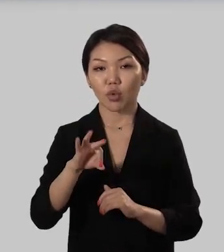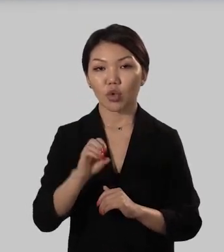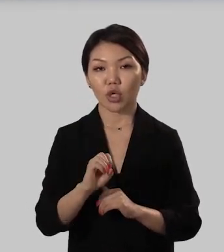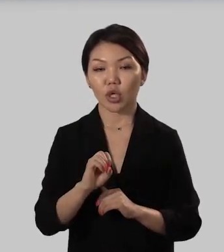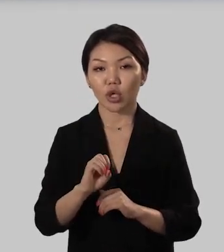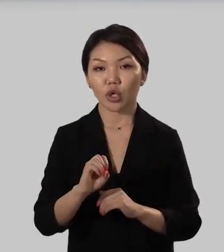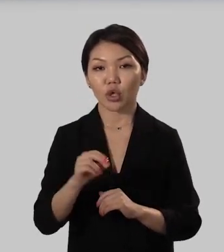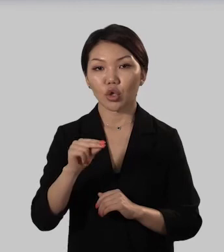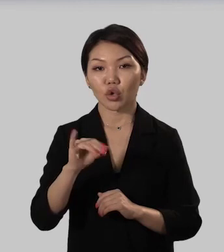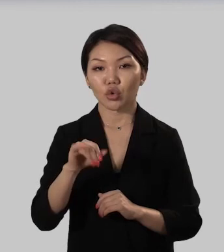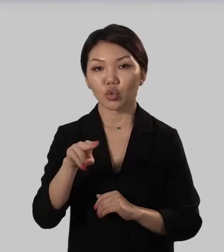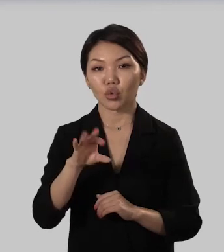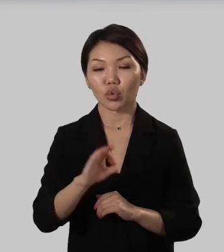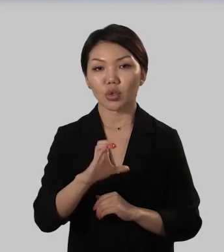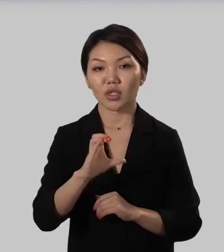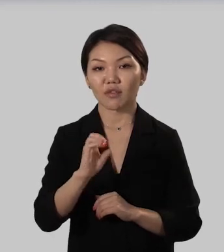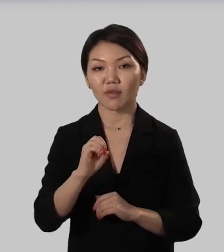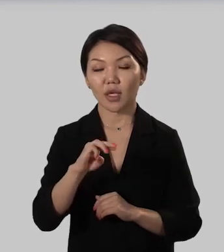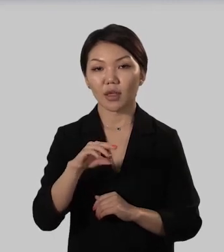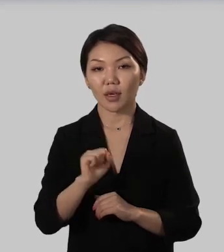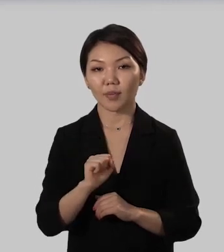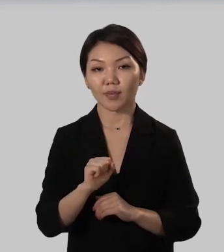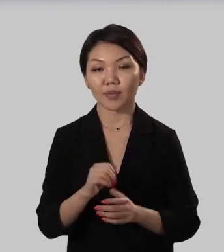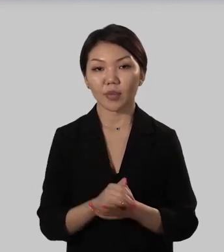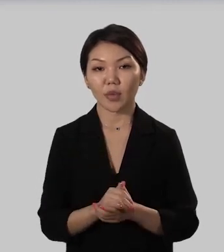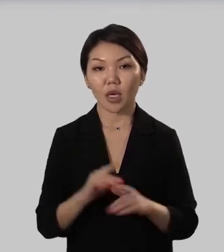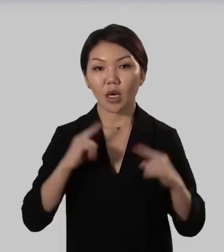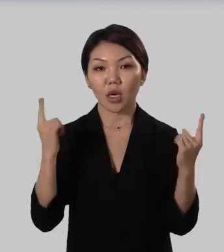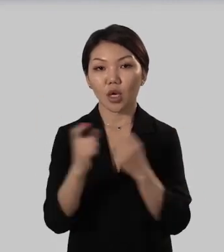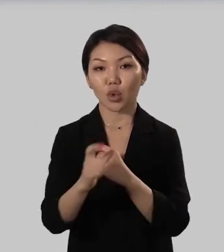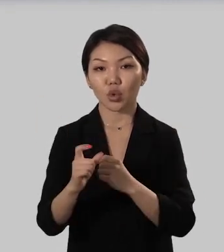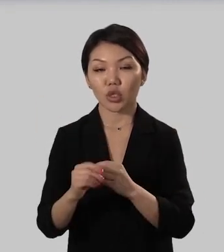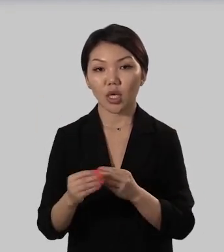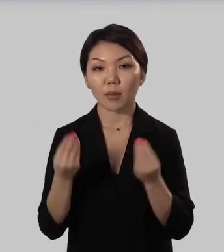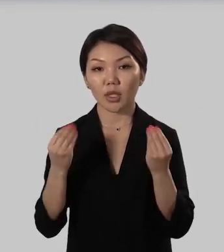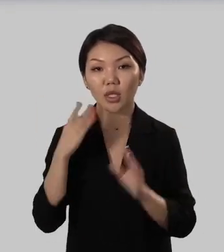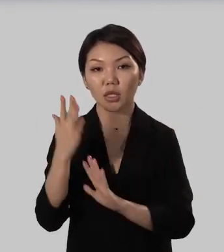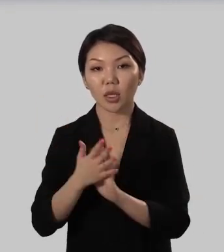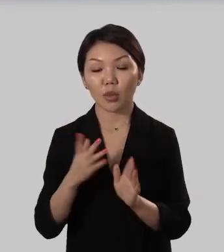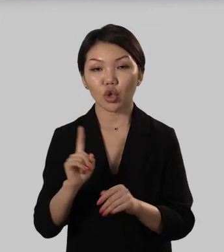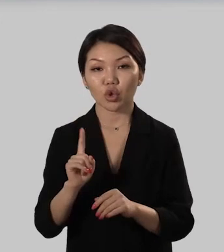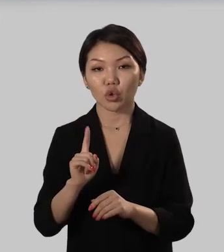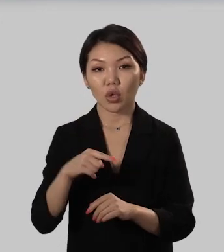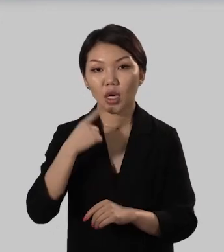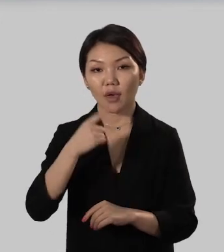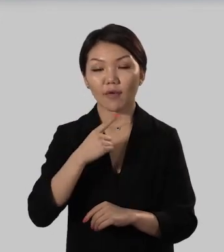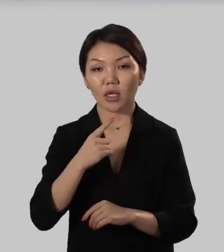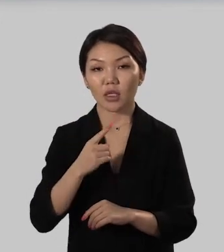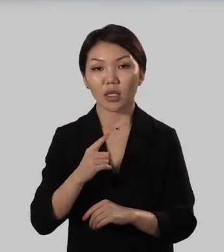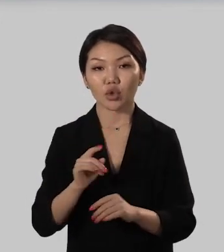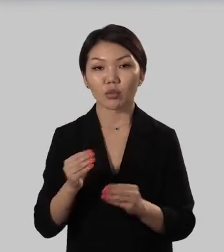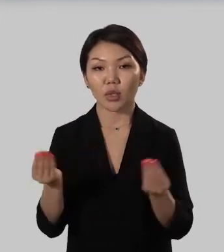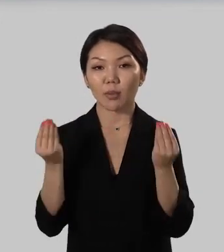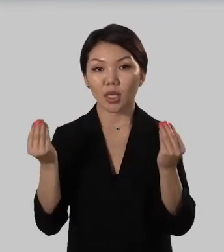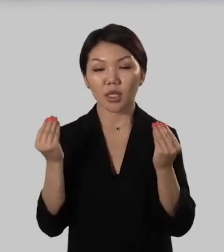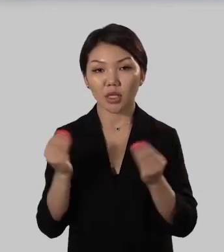имеется в виду окружающие прекрасно понимают что речь идет о чем-то замечательным и